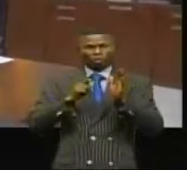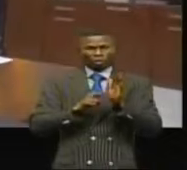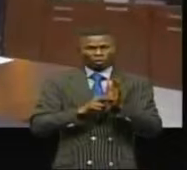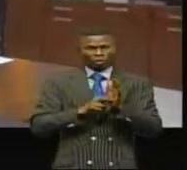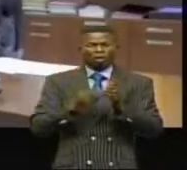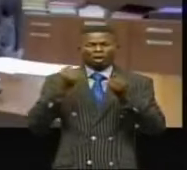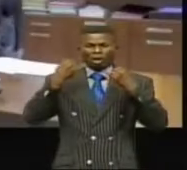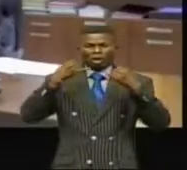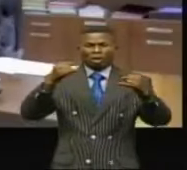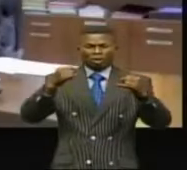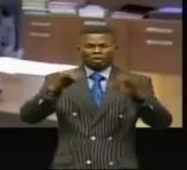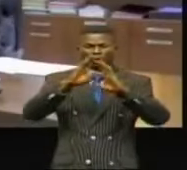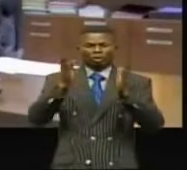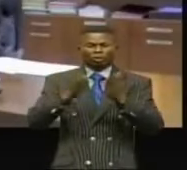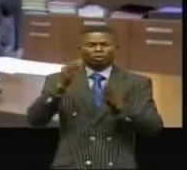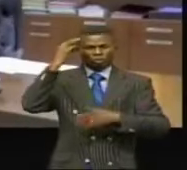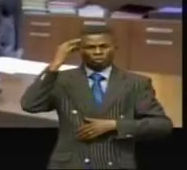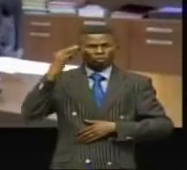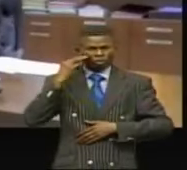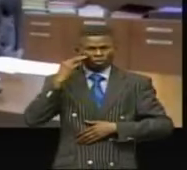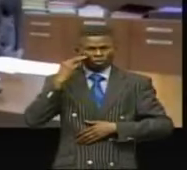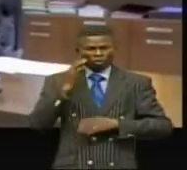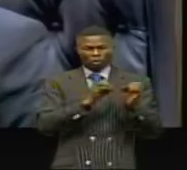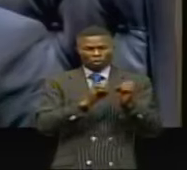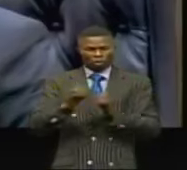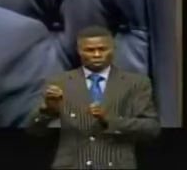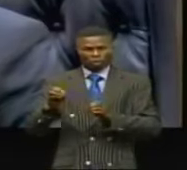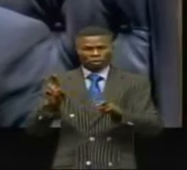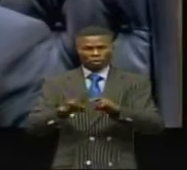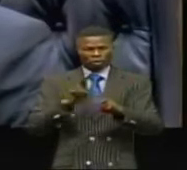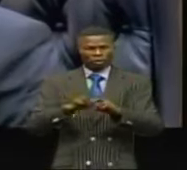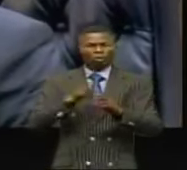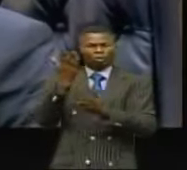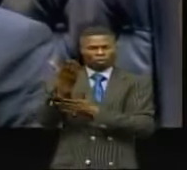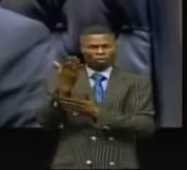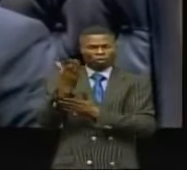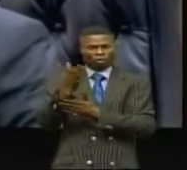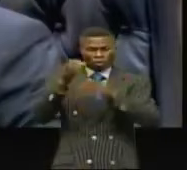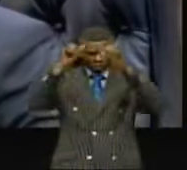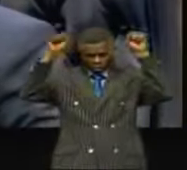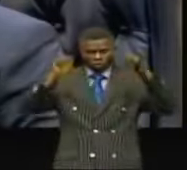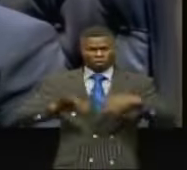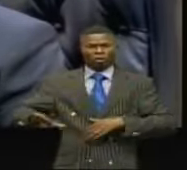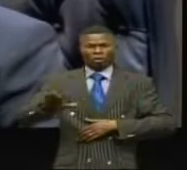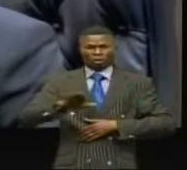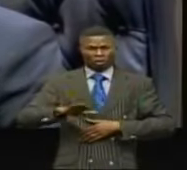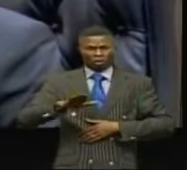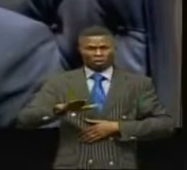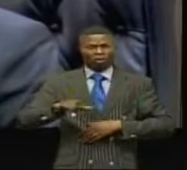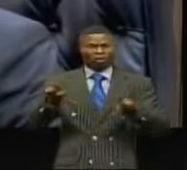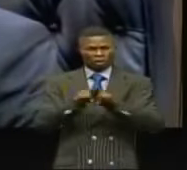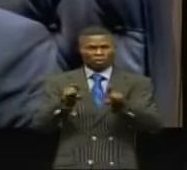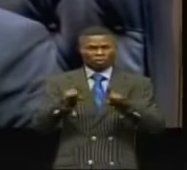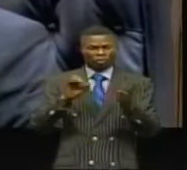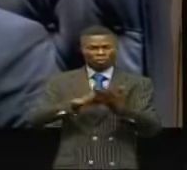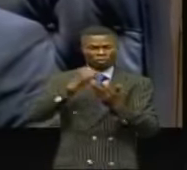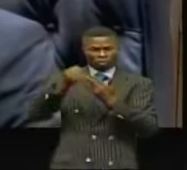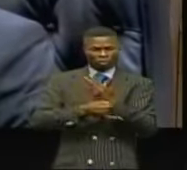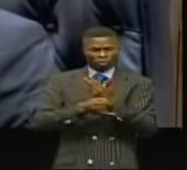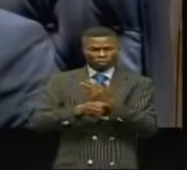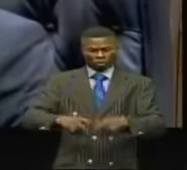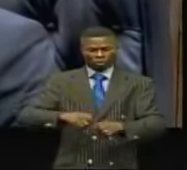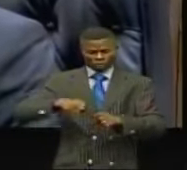informé le Conseil d'avoir tenu en exécution des recommandations du président de la République relatives au projet de la centrale